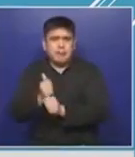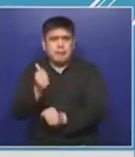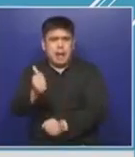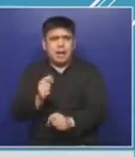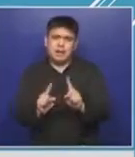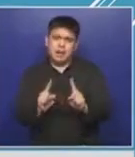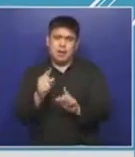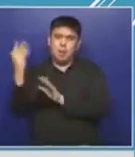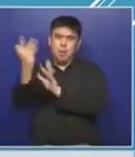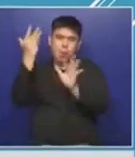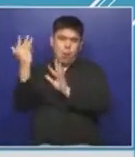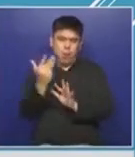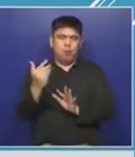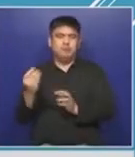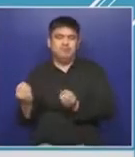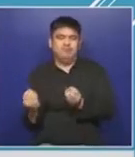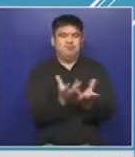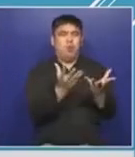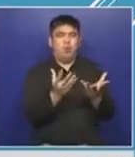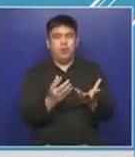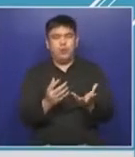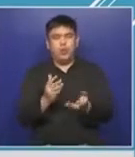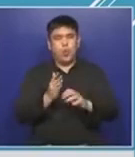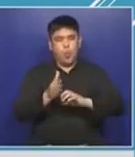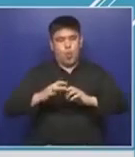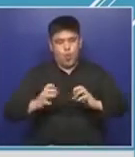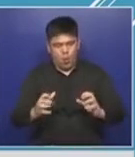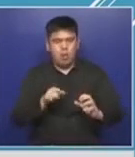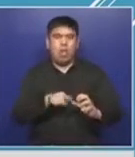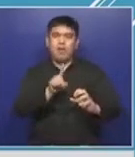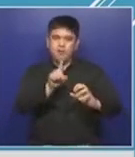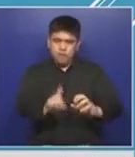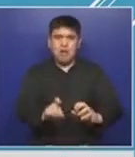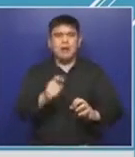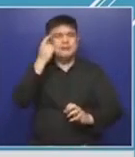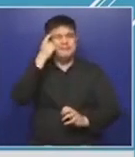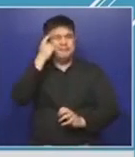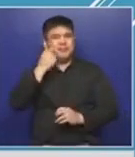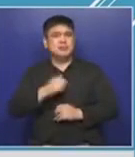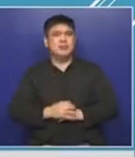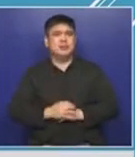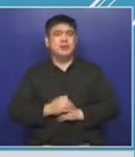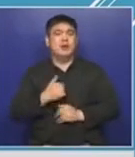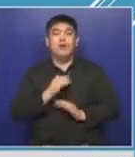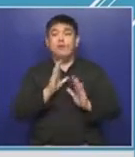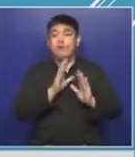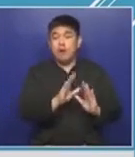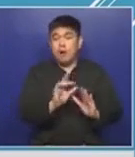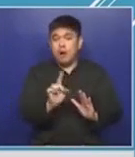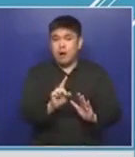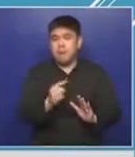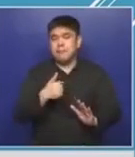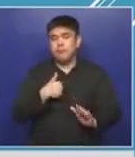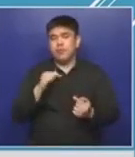ายแต่เมื่อพายุมาก็เกิดความเสียหายมากก็มีบางแห่งนะครับที่ผมได้ประสานกับท